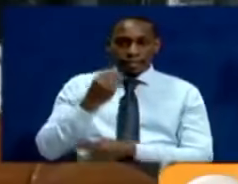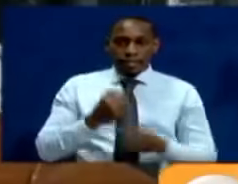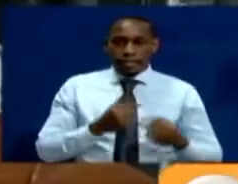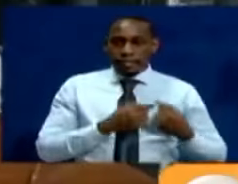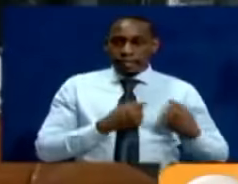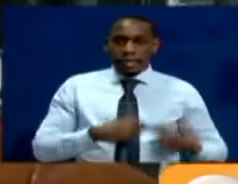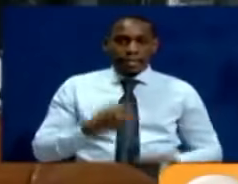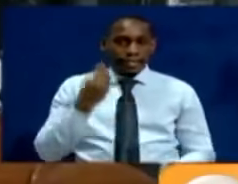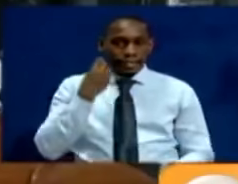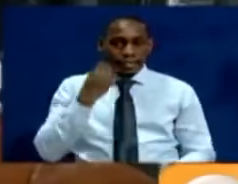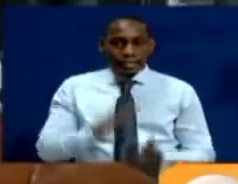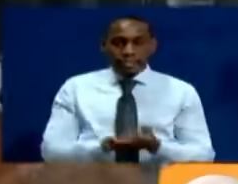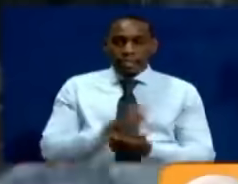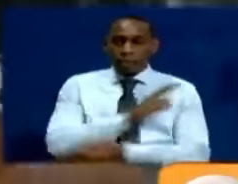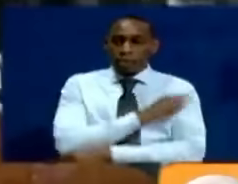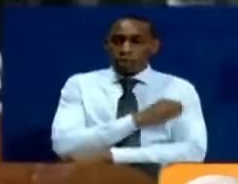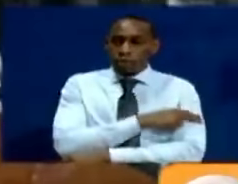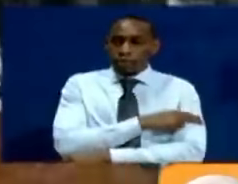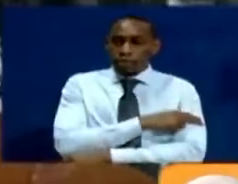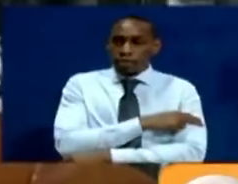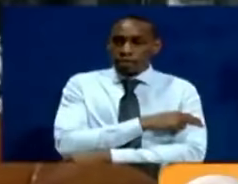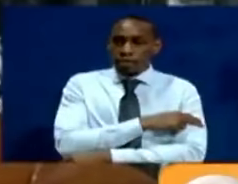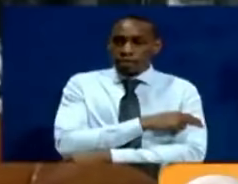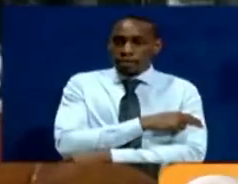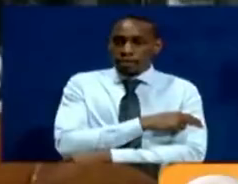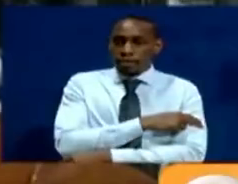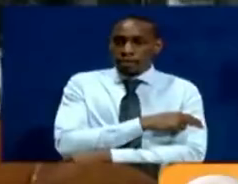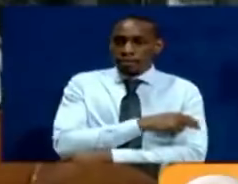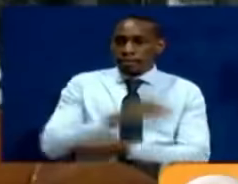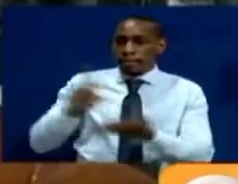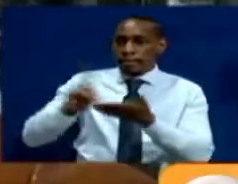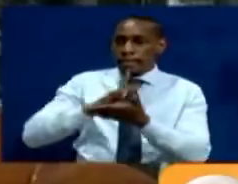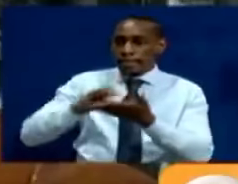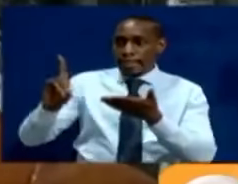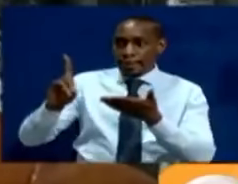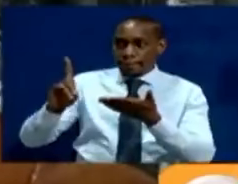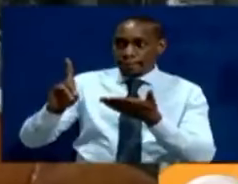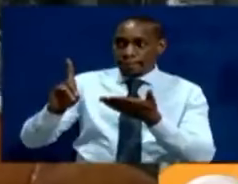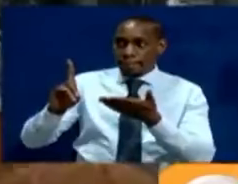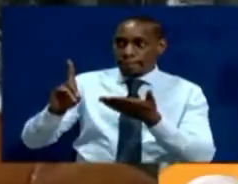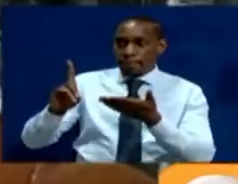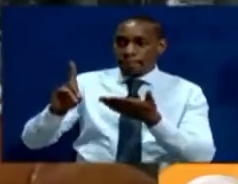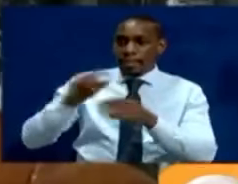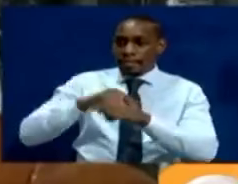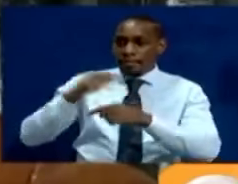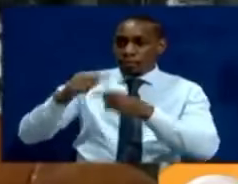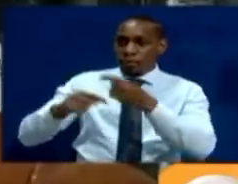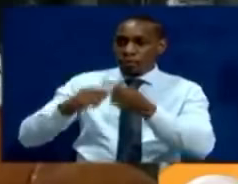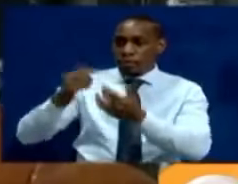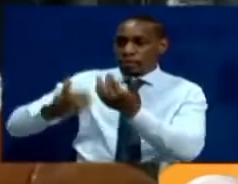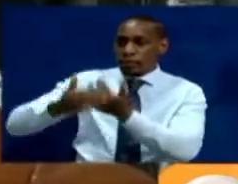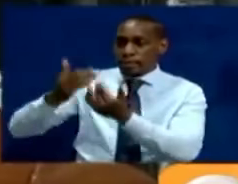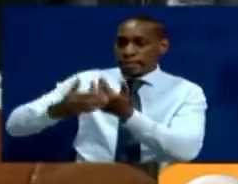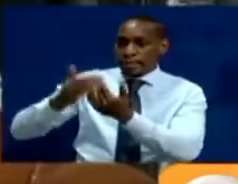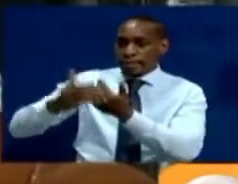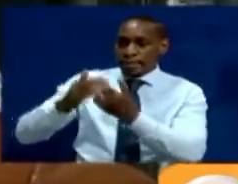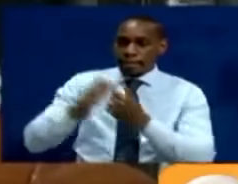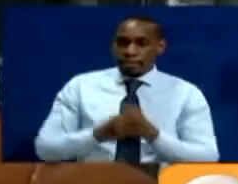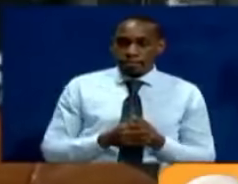moyo katika hospitali ya Mzee na jijini Dar es Salaam alipokuwa akipatiwa